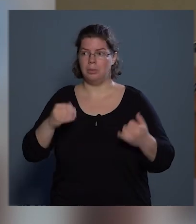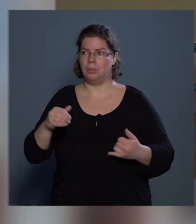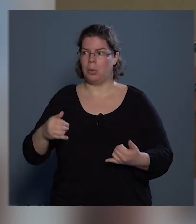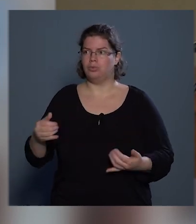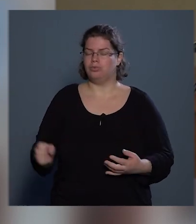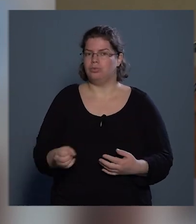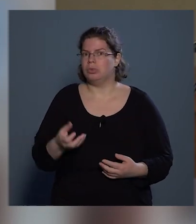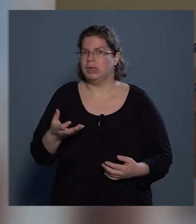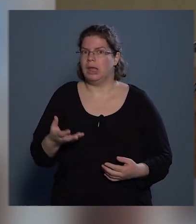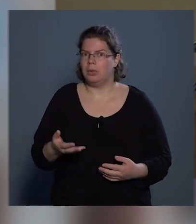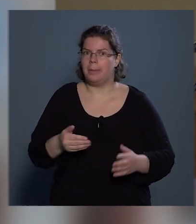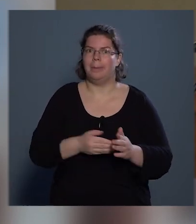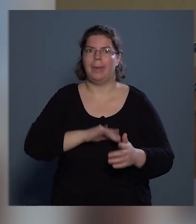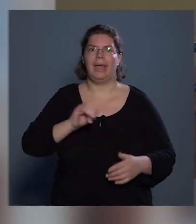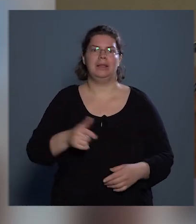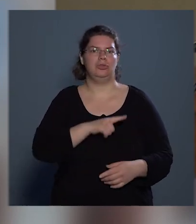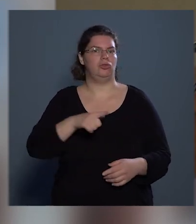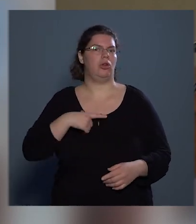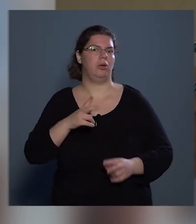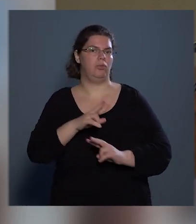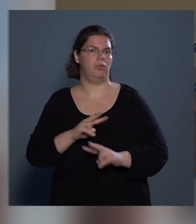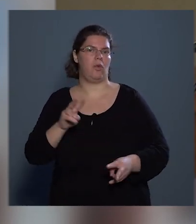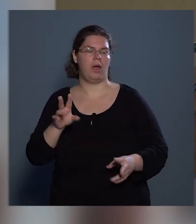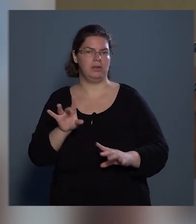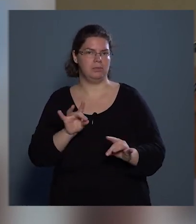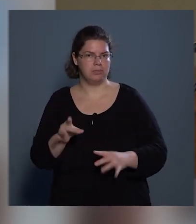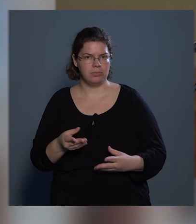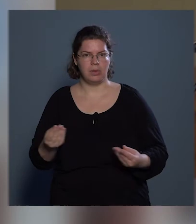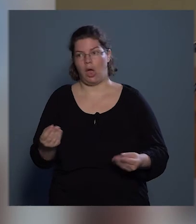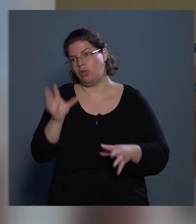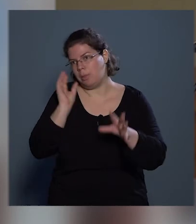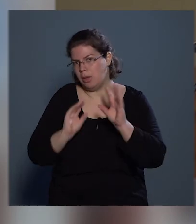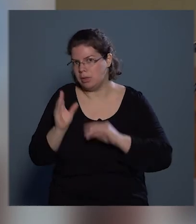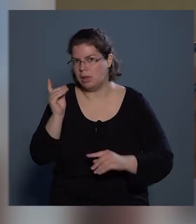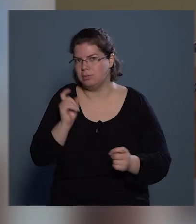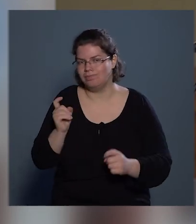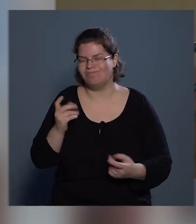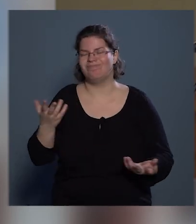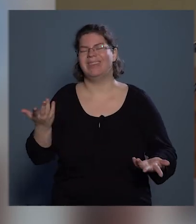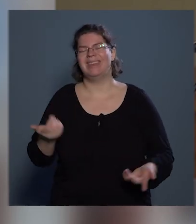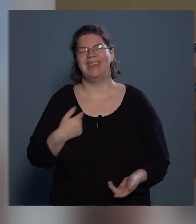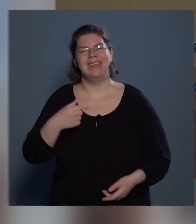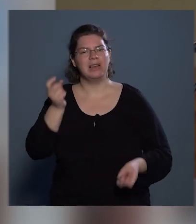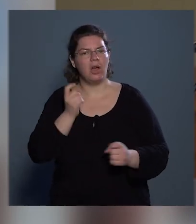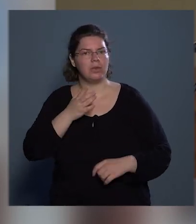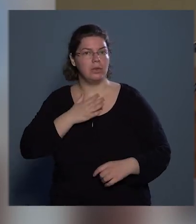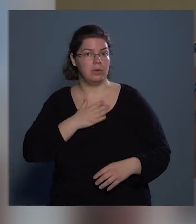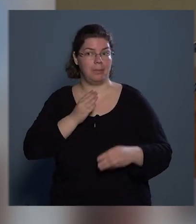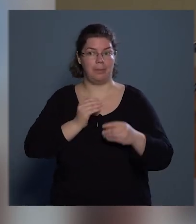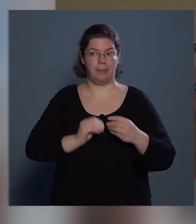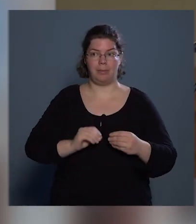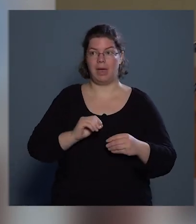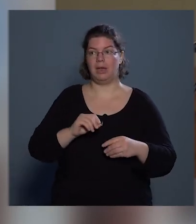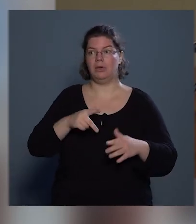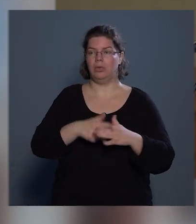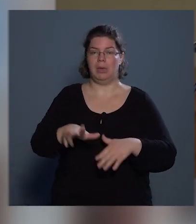hogy mégiscsak történik, ugye a tapasztalatok alapján. Tehát én azt gondolom, hogy azért, mert eltelt közben